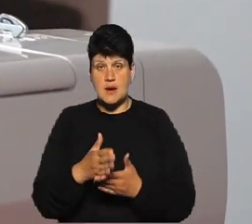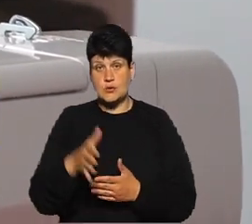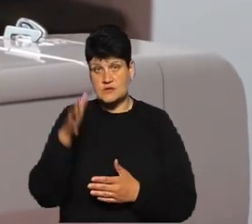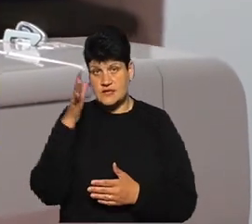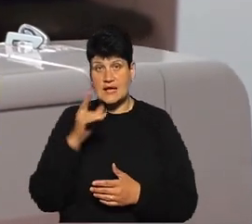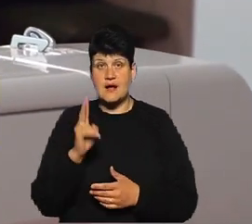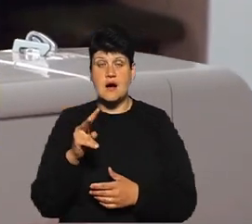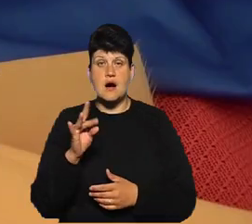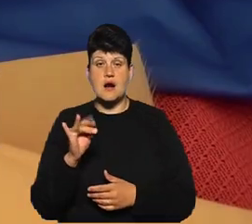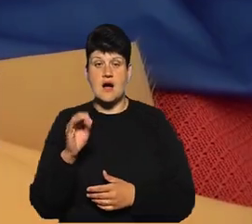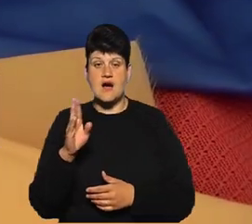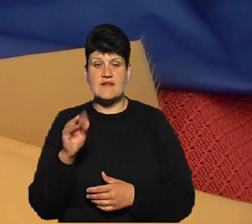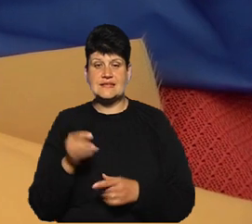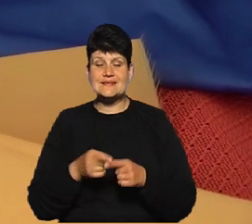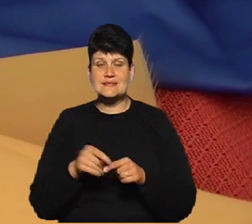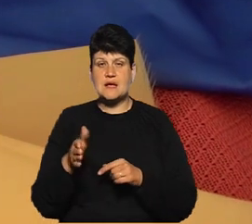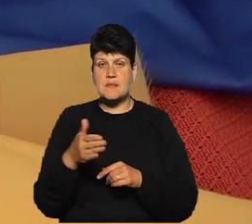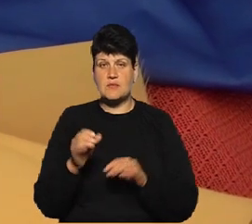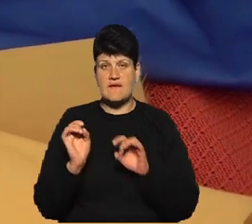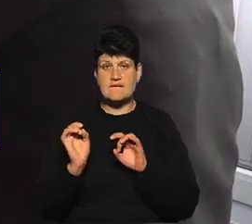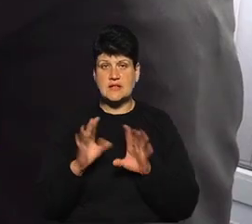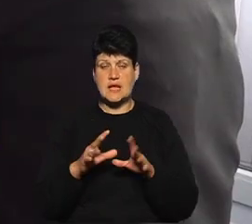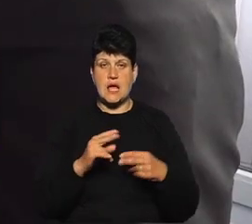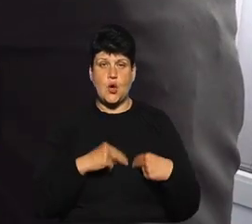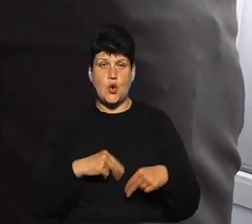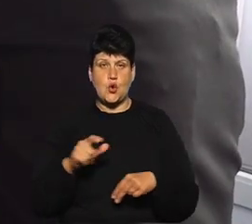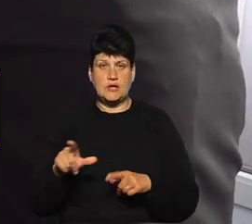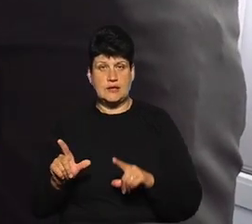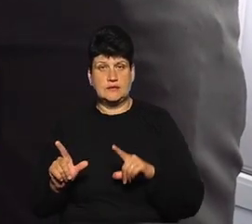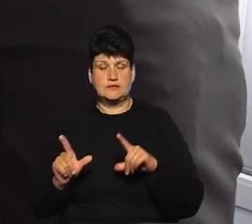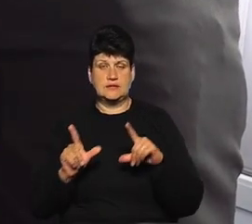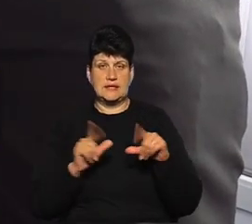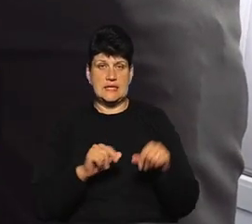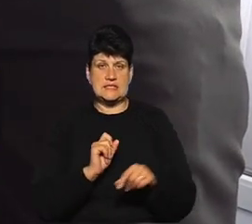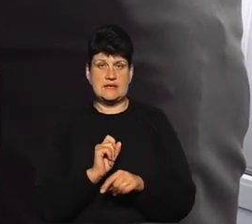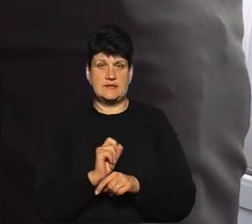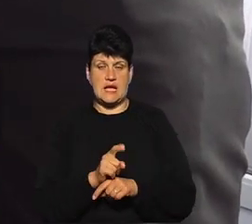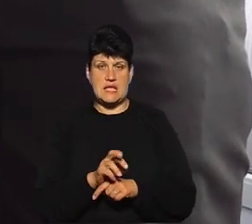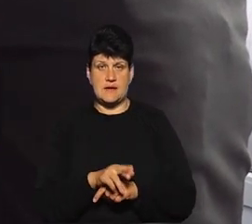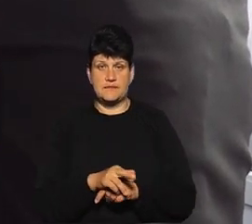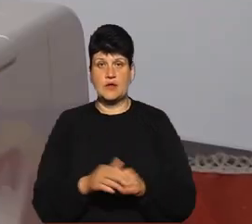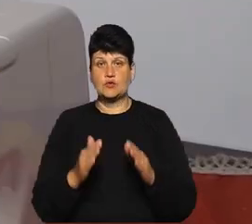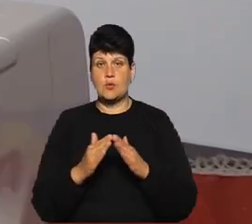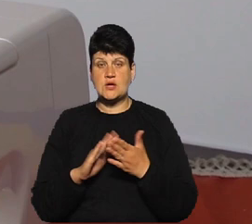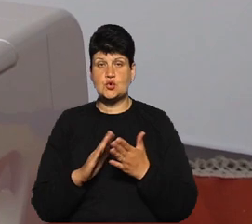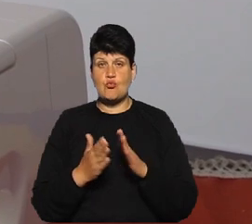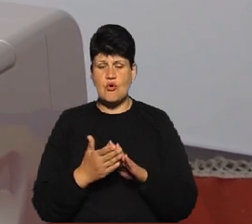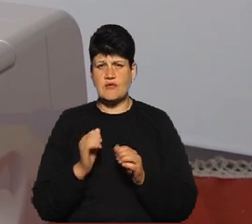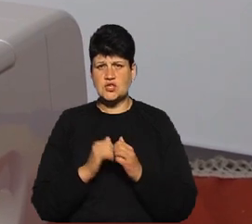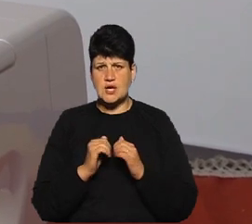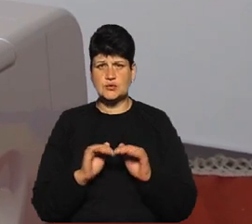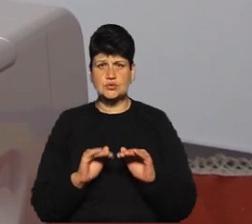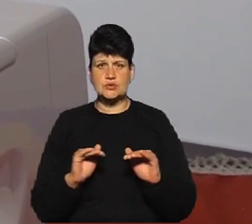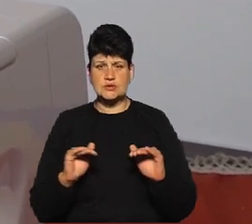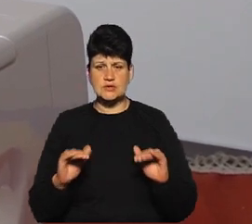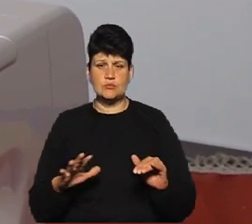Ці прапори, розповідає нацгвардійка, віддає колегам, які виїжджають на завдання. В домашніх умовах часто дітям бували